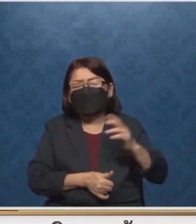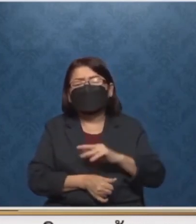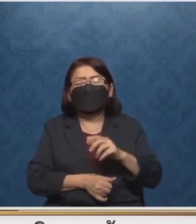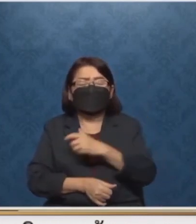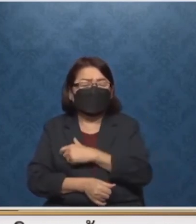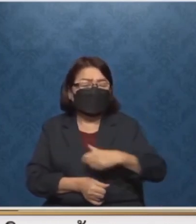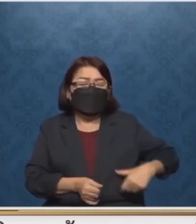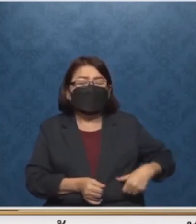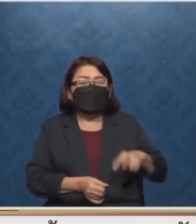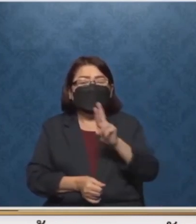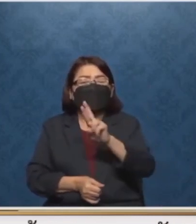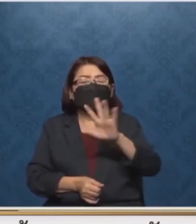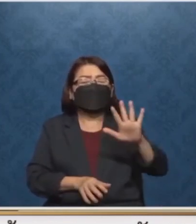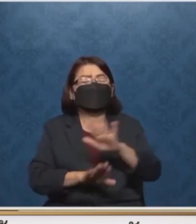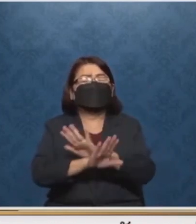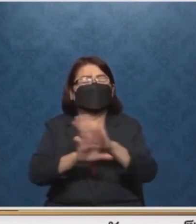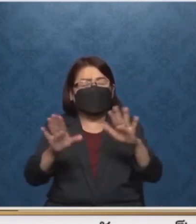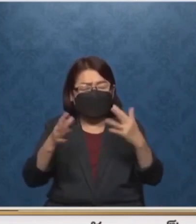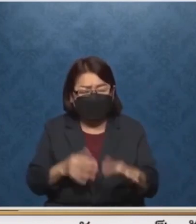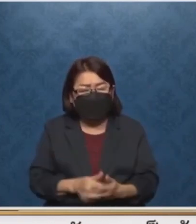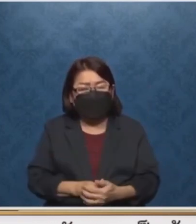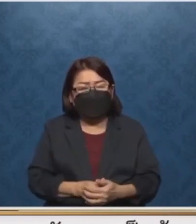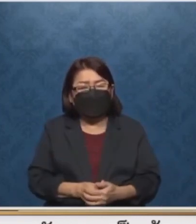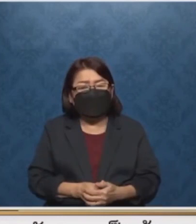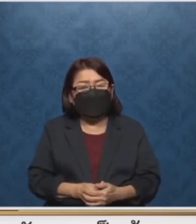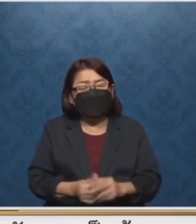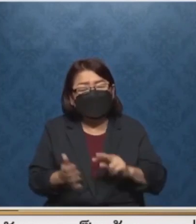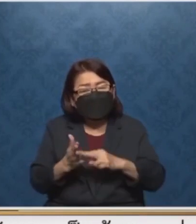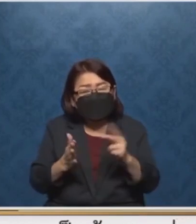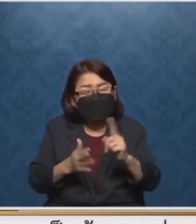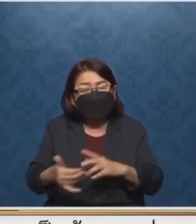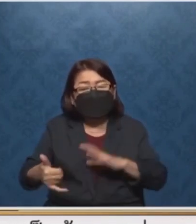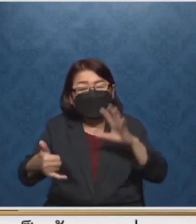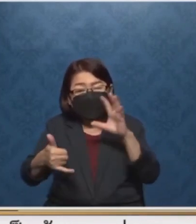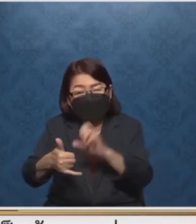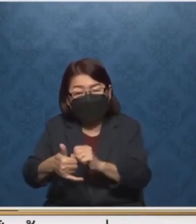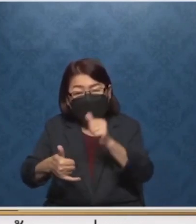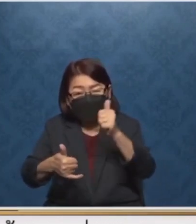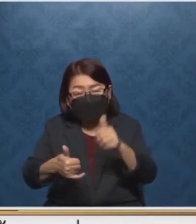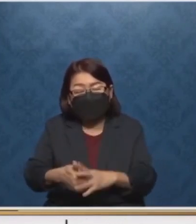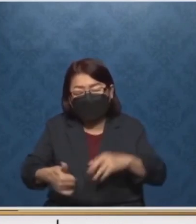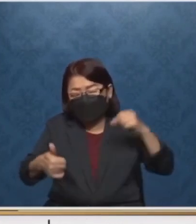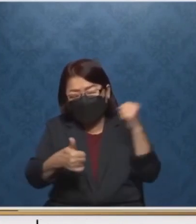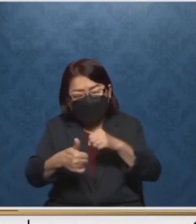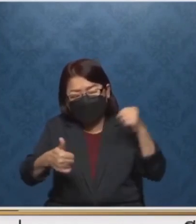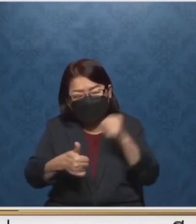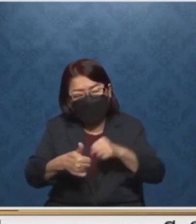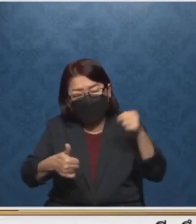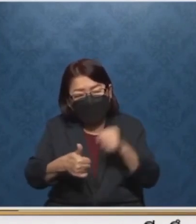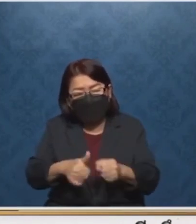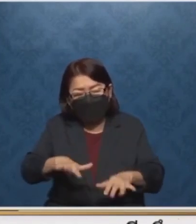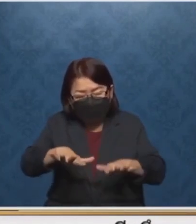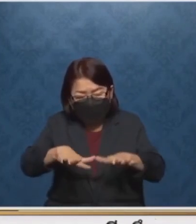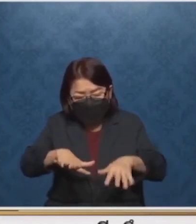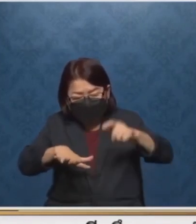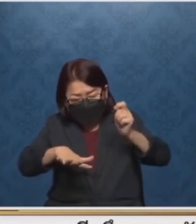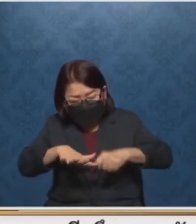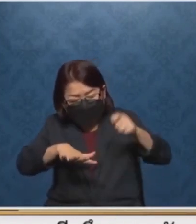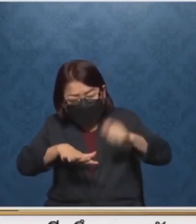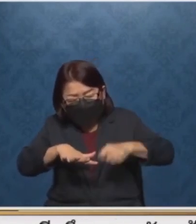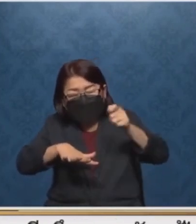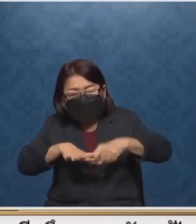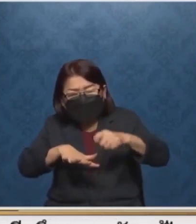5จารีตนครบาลคือการซ้อมทรมานผู้ต้องหาด้วยการตอกเล็บบีบขมับเรายังทำสิ่งนั้นอยู่ในพ.ศ.